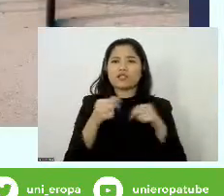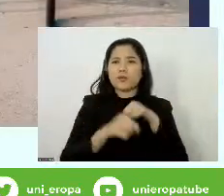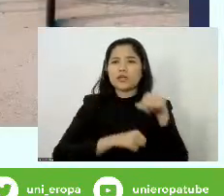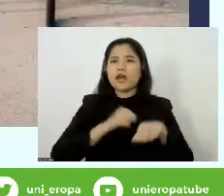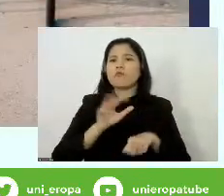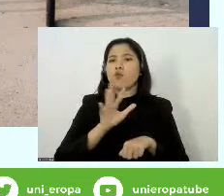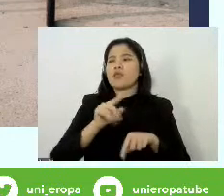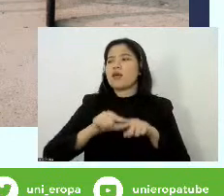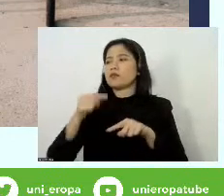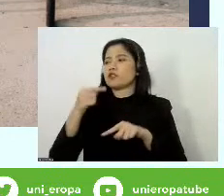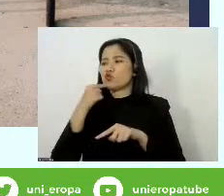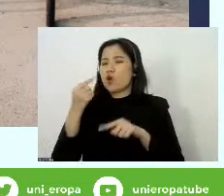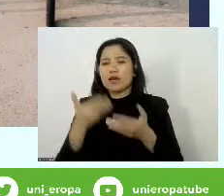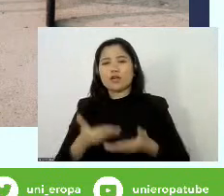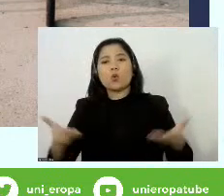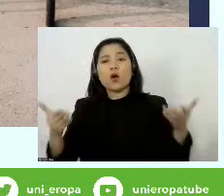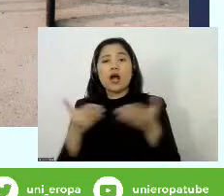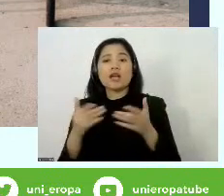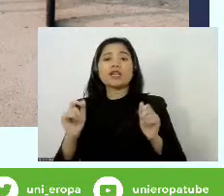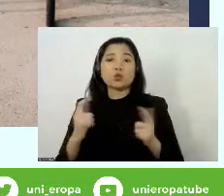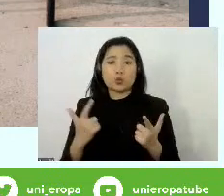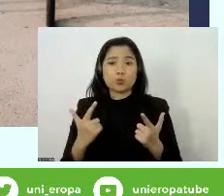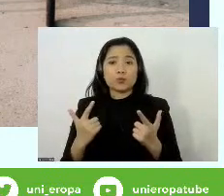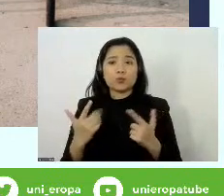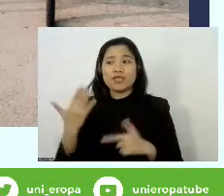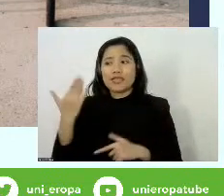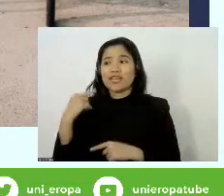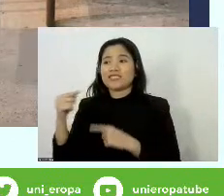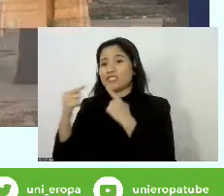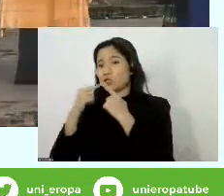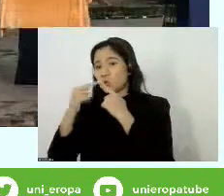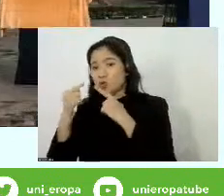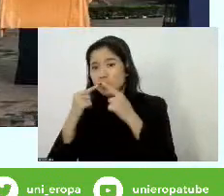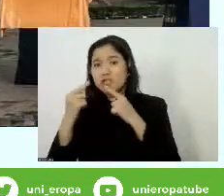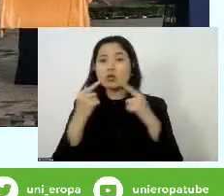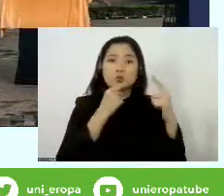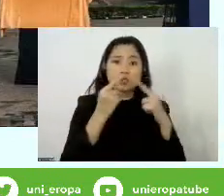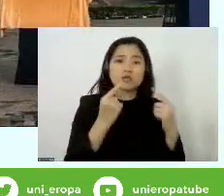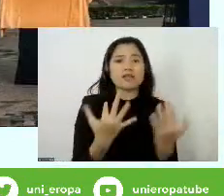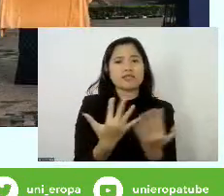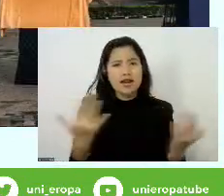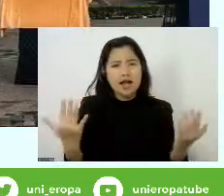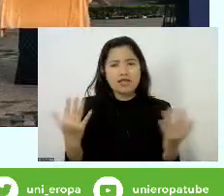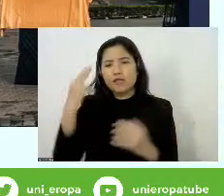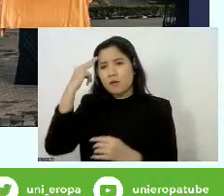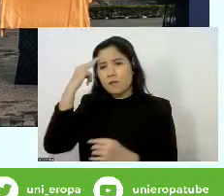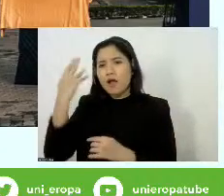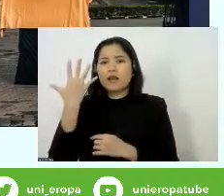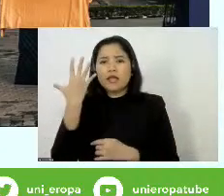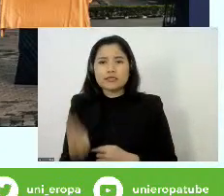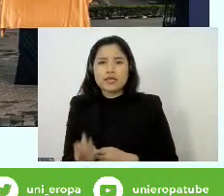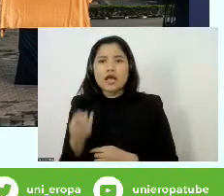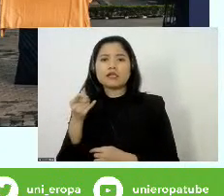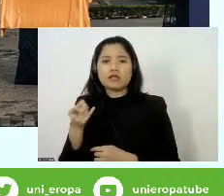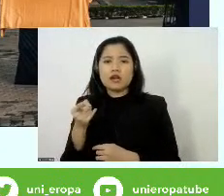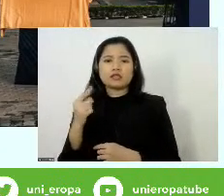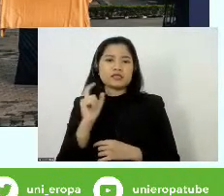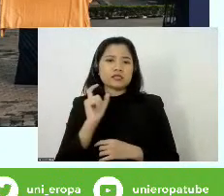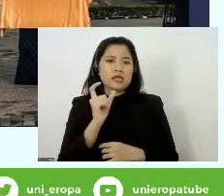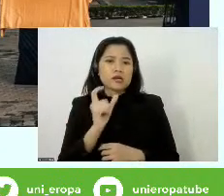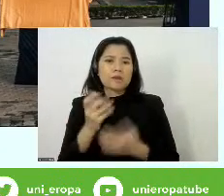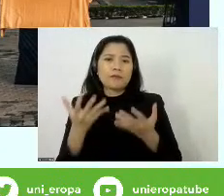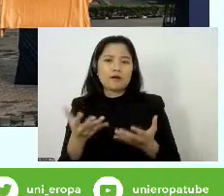lebih kelingan hidup tadi saya diskusi dengan warga dengan kepala Dukuh kepala dusun di tanah sebagaimana tetap